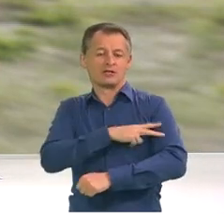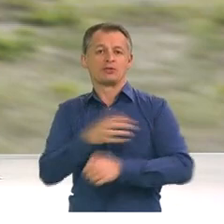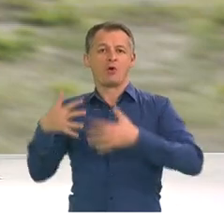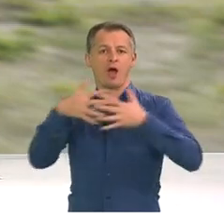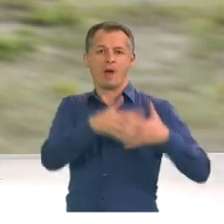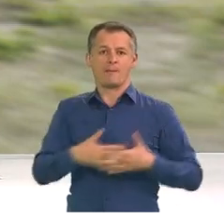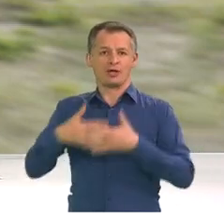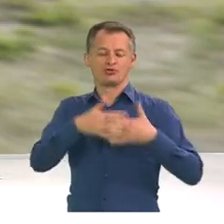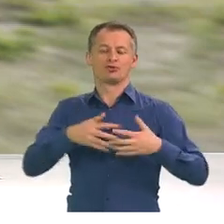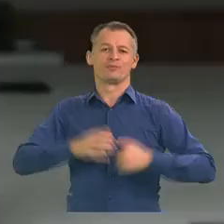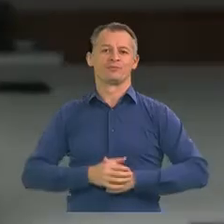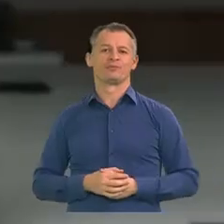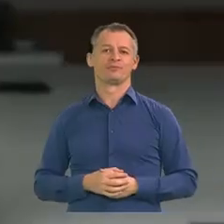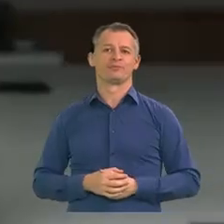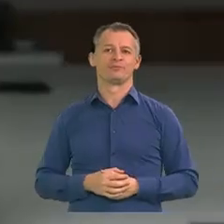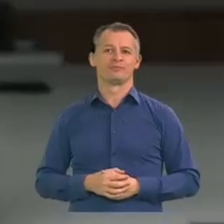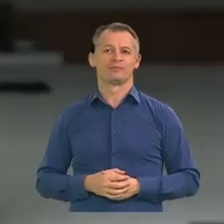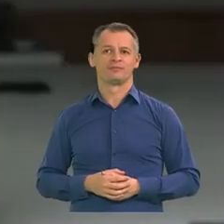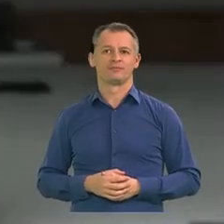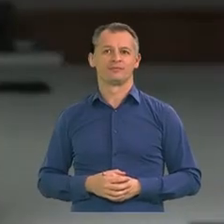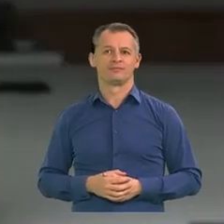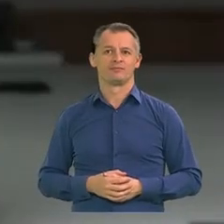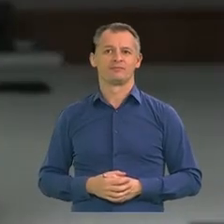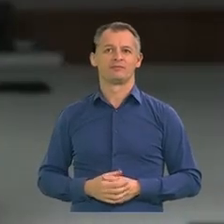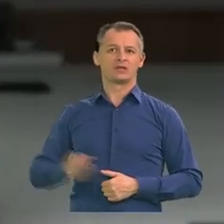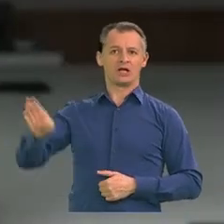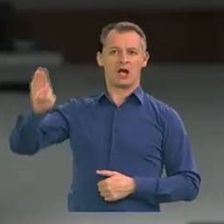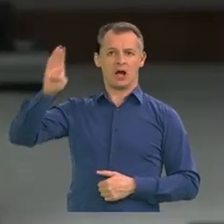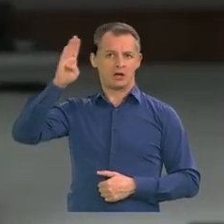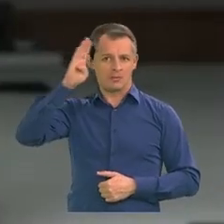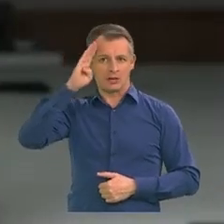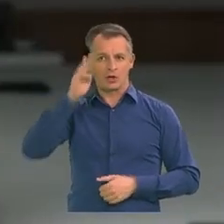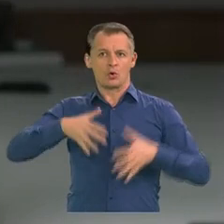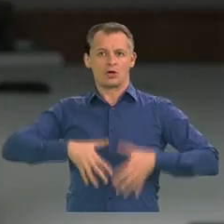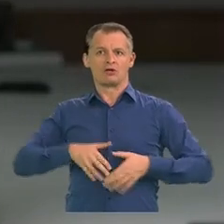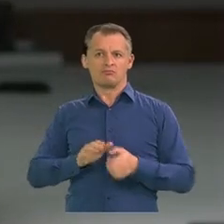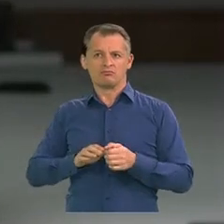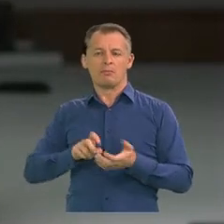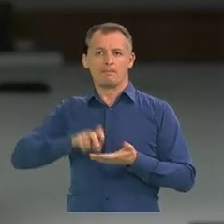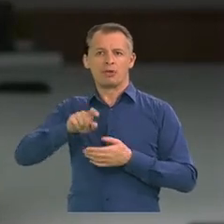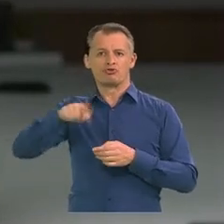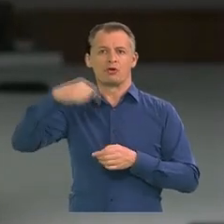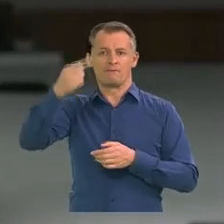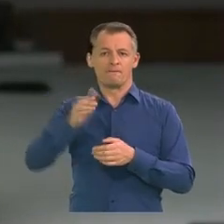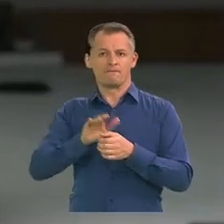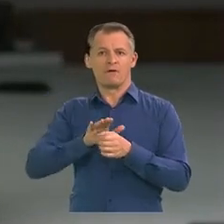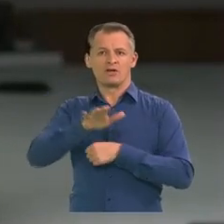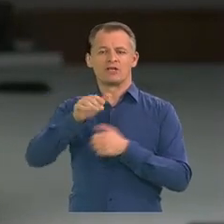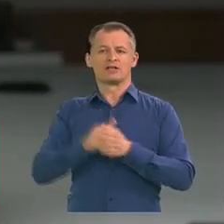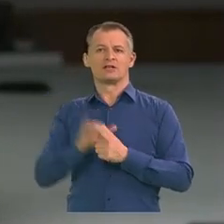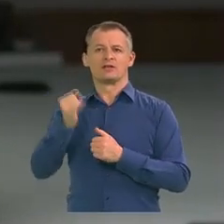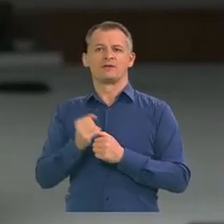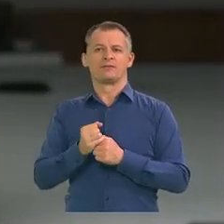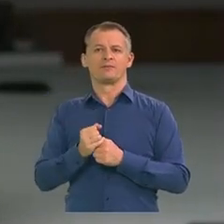Unite ale Americii. Ca armia zdișnă na pivni nașii Ucraine, dovolio швидкий і потужний рух в рамках поточної